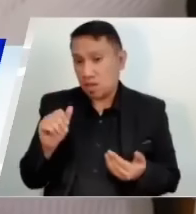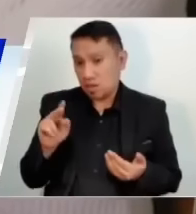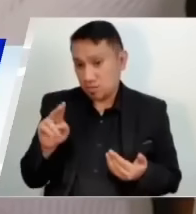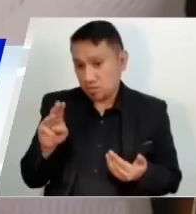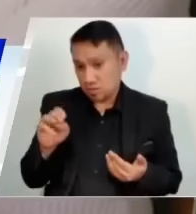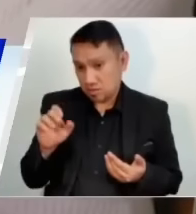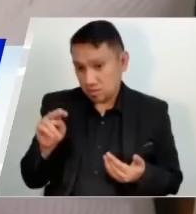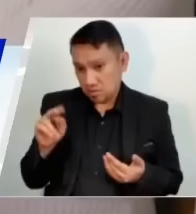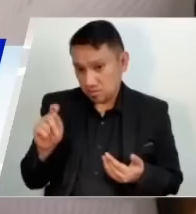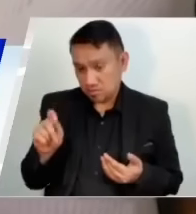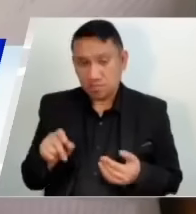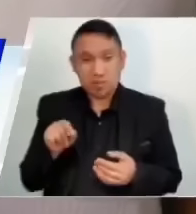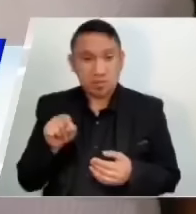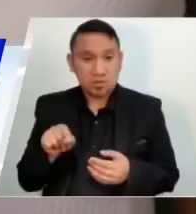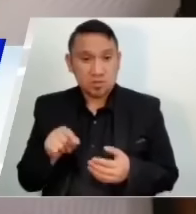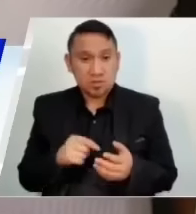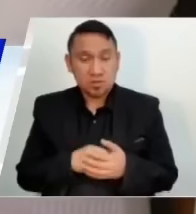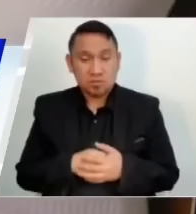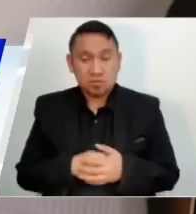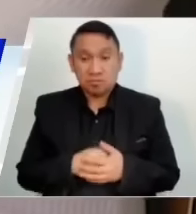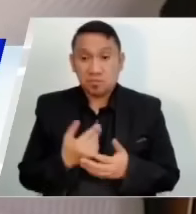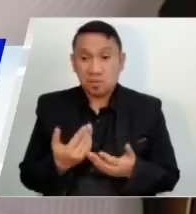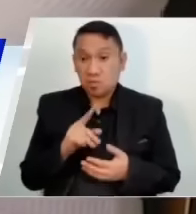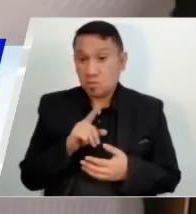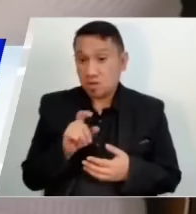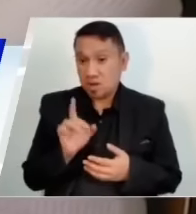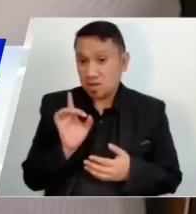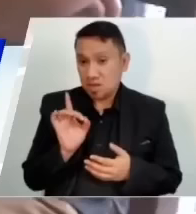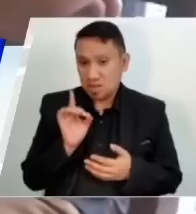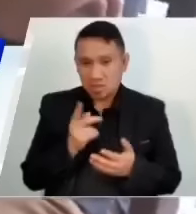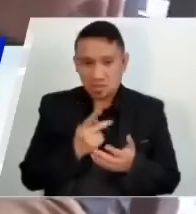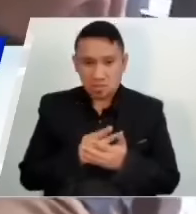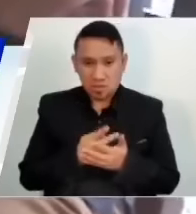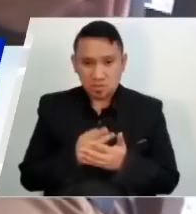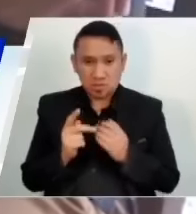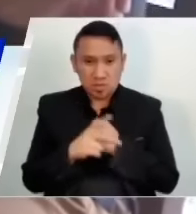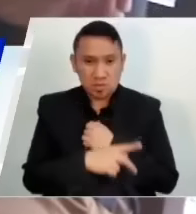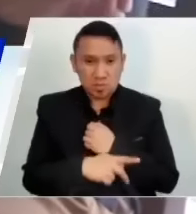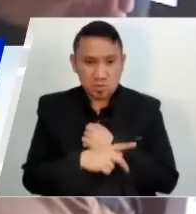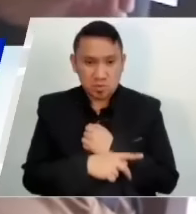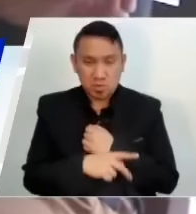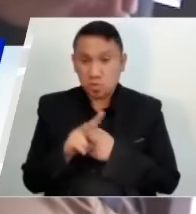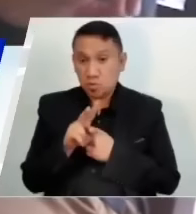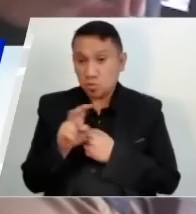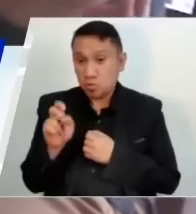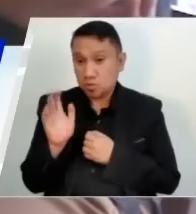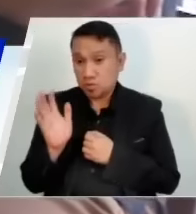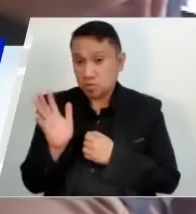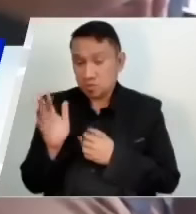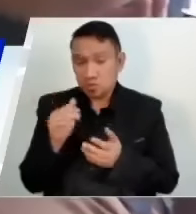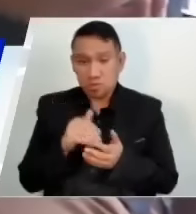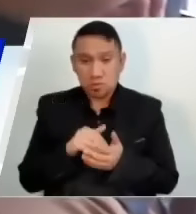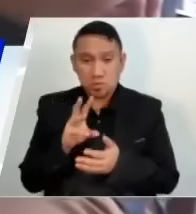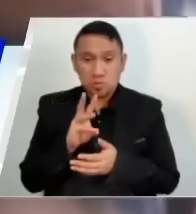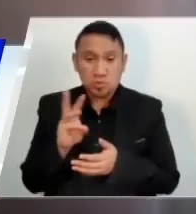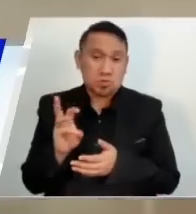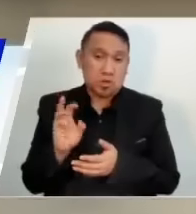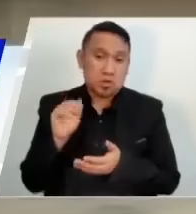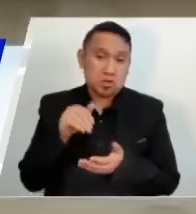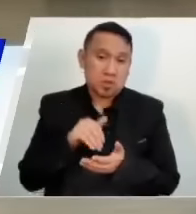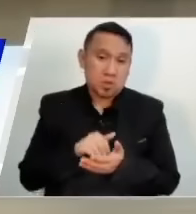na family lawyer ay 180,000 pesos sa probinsya, 250 to 600,000 naman sa Metro